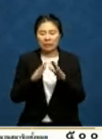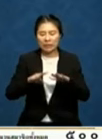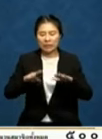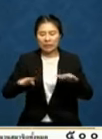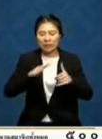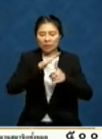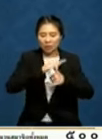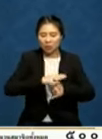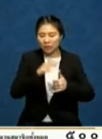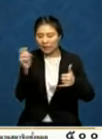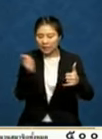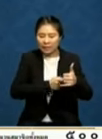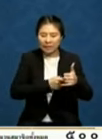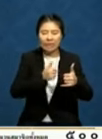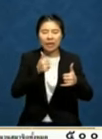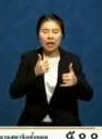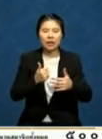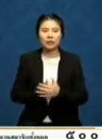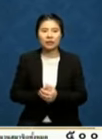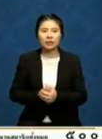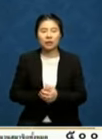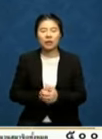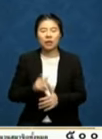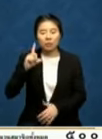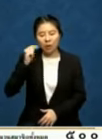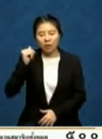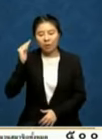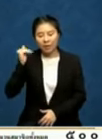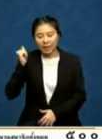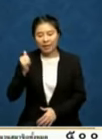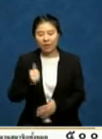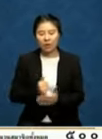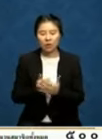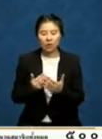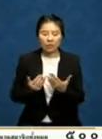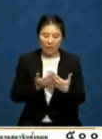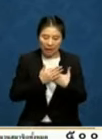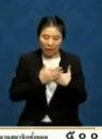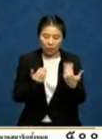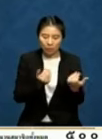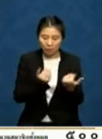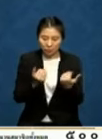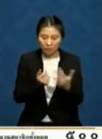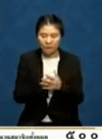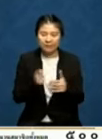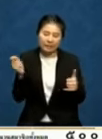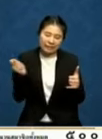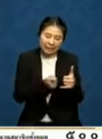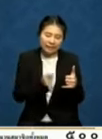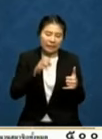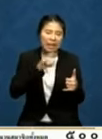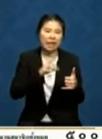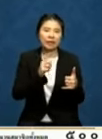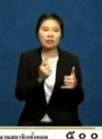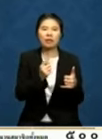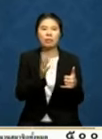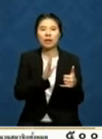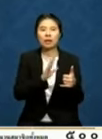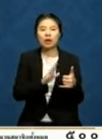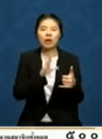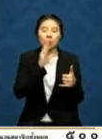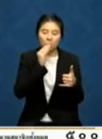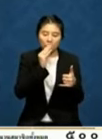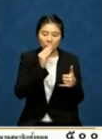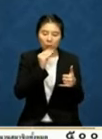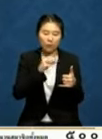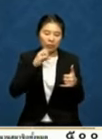สมัยเป็นอย่างยิ่งความรักของพ่อแม่ผู้ปกครองไม่จำเป็นต้องแสดงออกผ่านทางความรุนแรงค่ะและหลายท่านก็อาจ